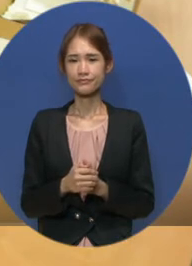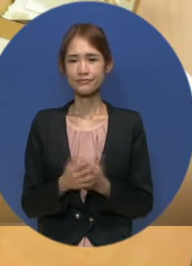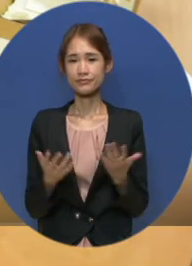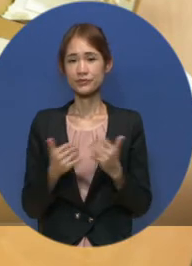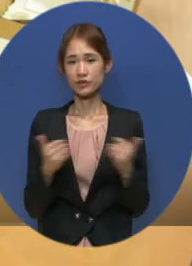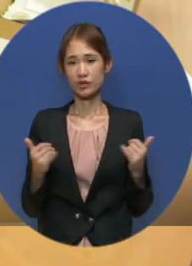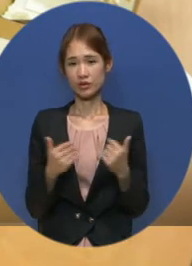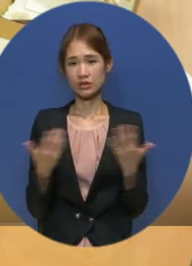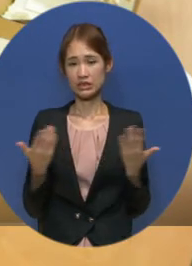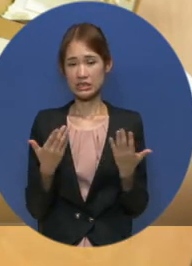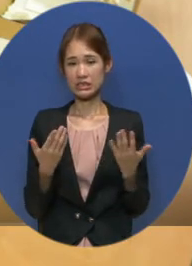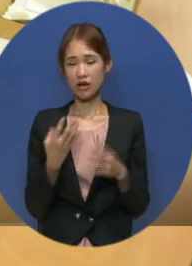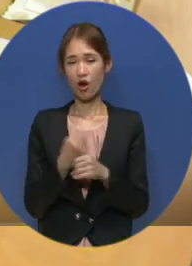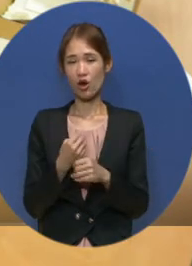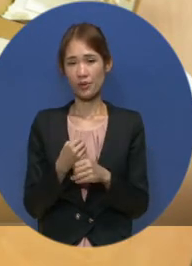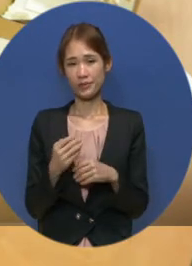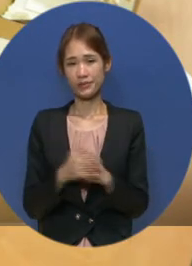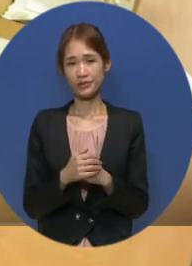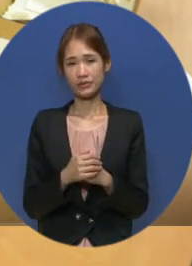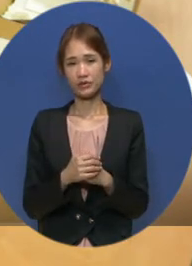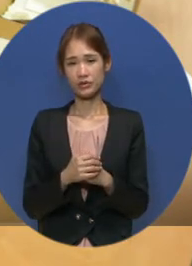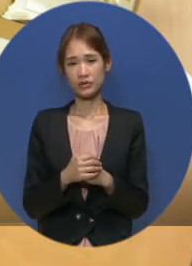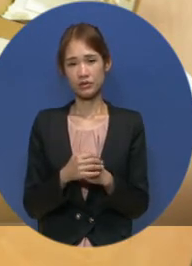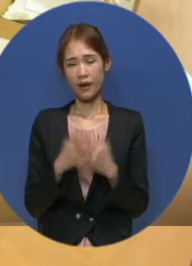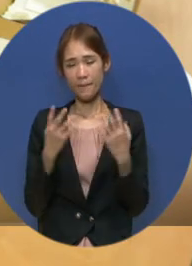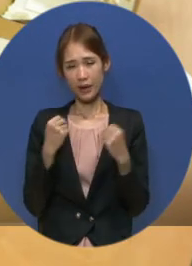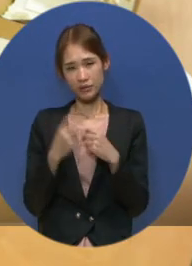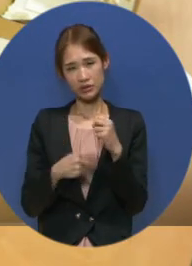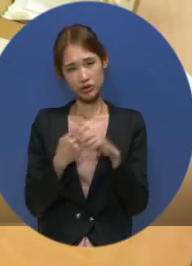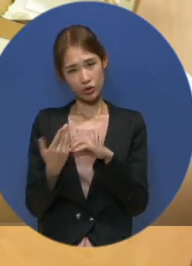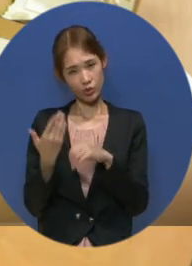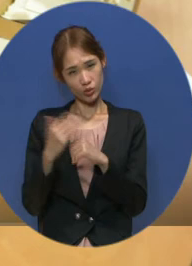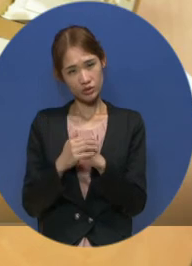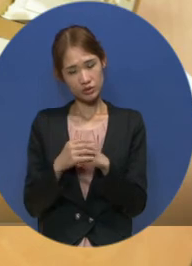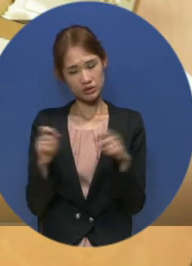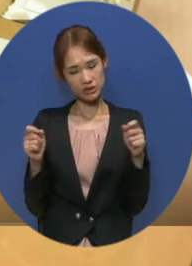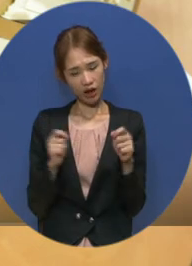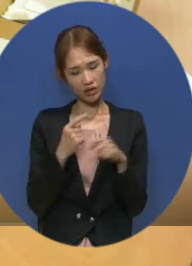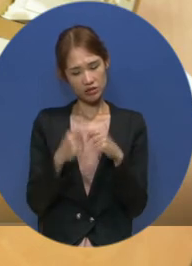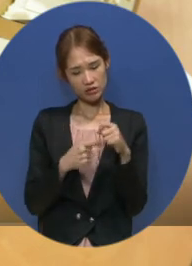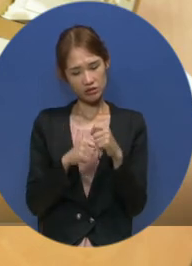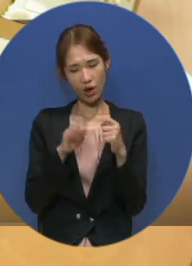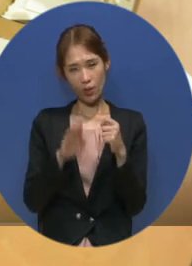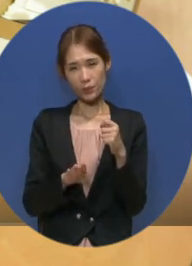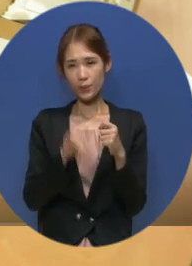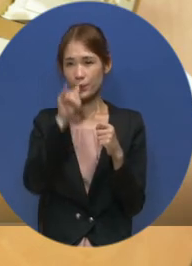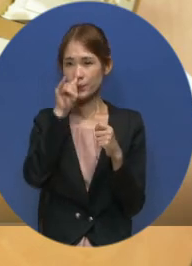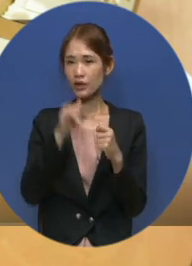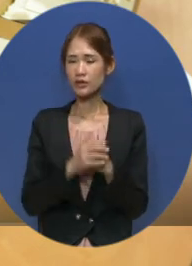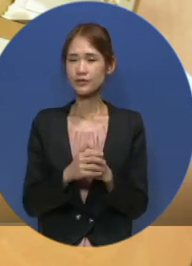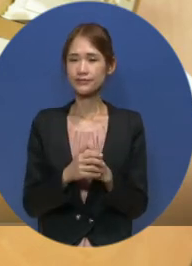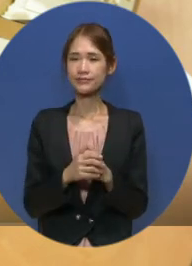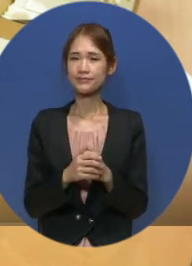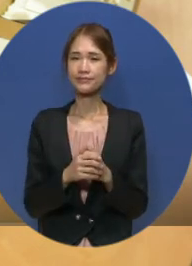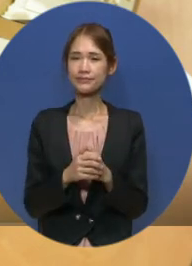직원분들은 여기서 일하신 지 얼마 되셨어요? 많게는 2년 좀 넘으신 분들도 계시고요. 짧게는 뭐 1년 미만도 있으십니다.